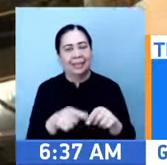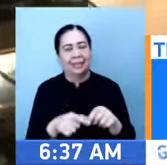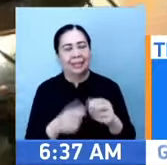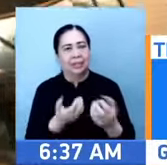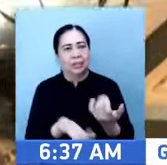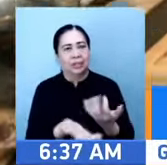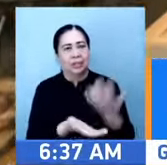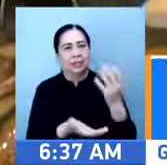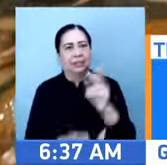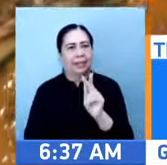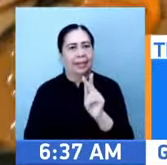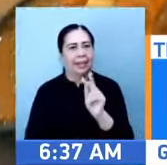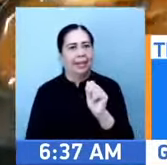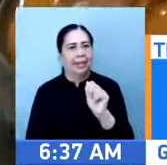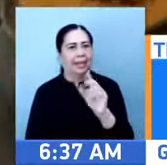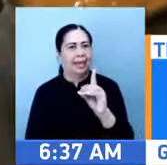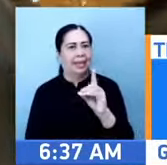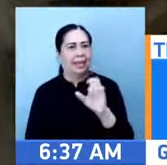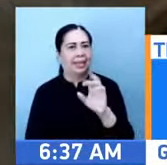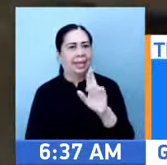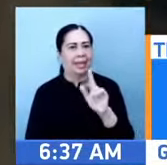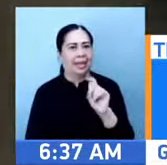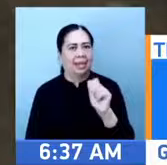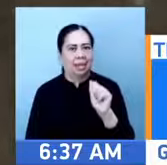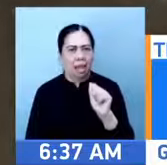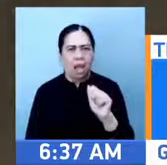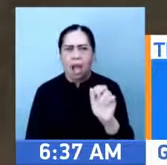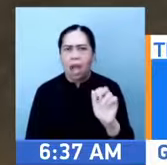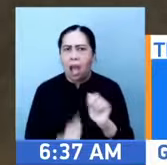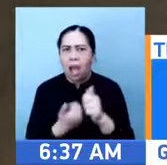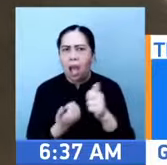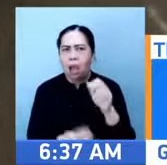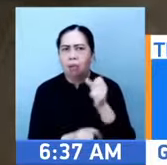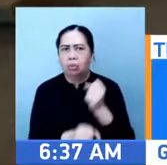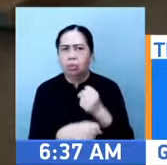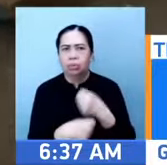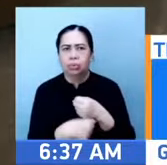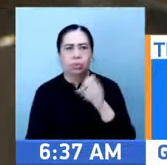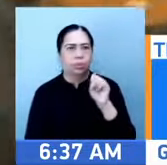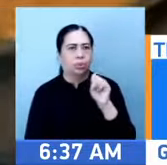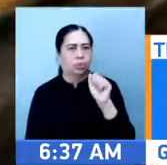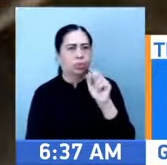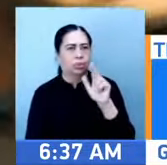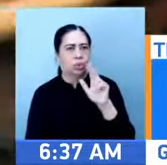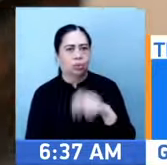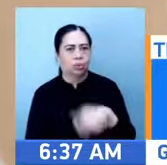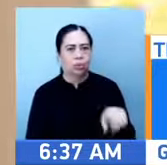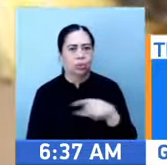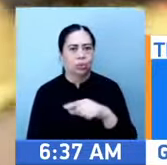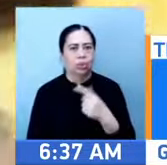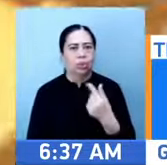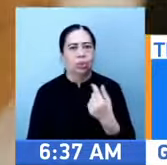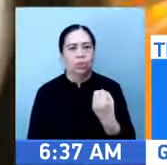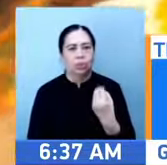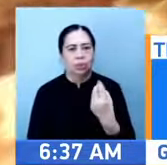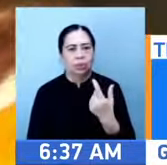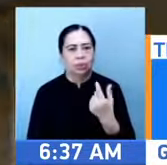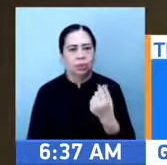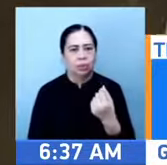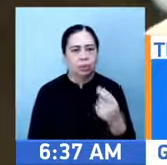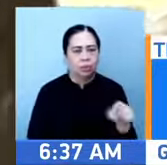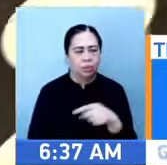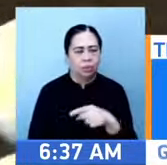natin ginagawa yung sauce? Ituturo sa atin ni Sir Mico. Ituturo namin kung paano gawin yung 1221 sauce. Meron tayong flour na meron